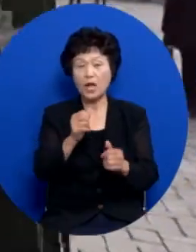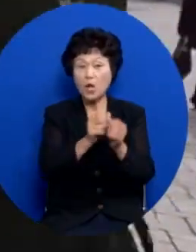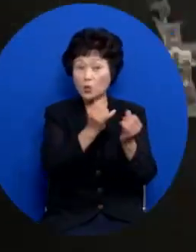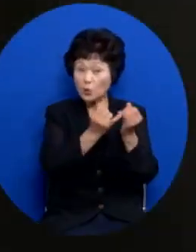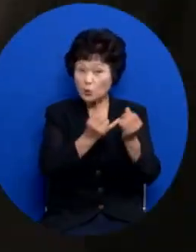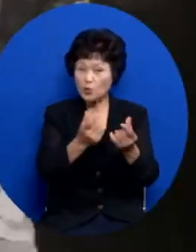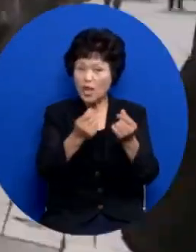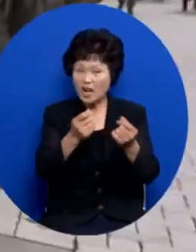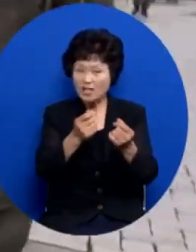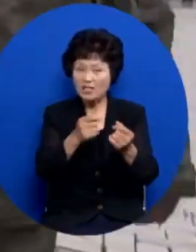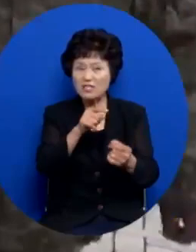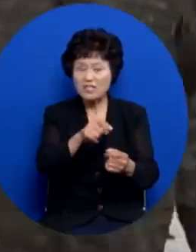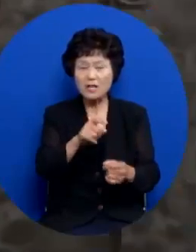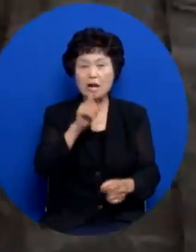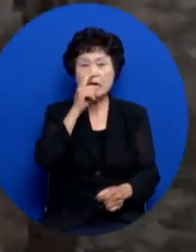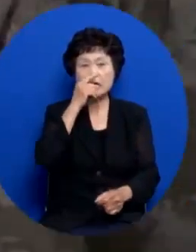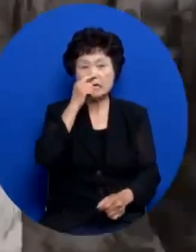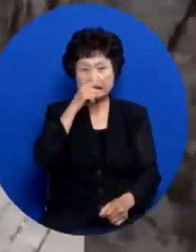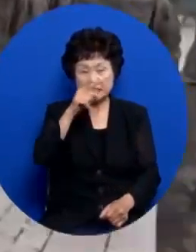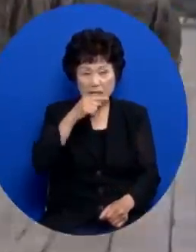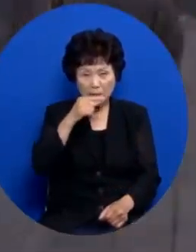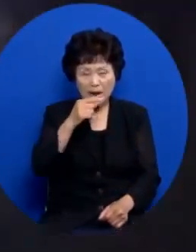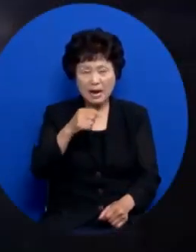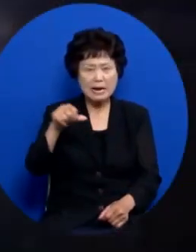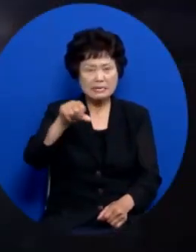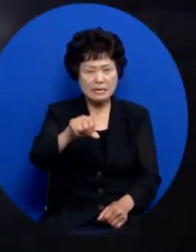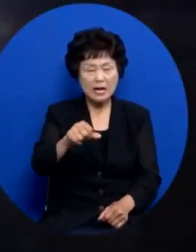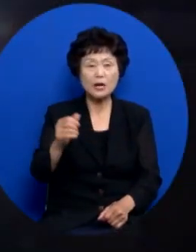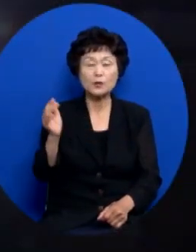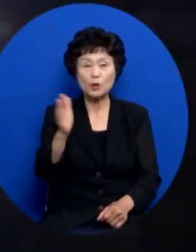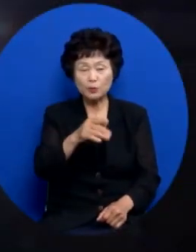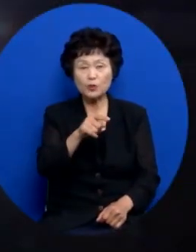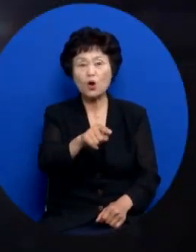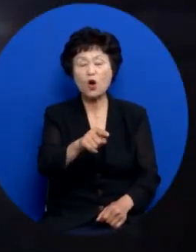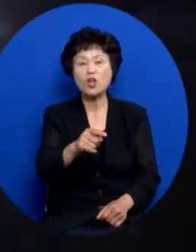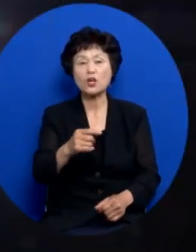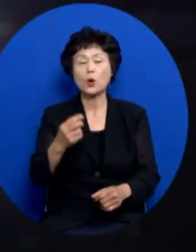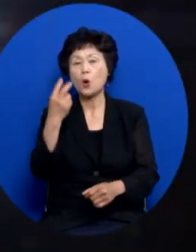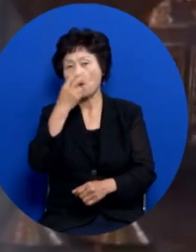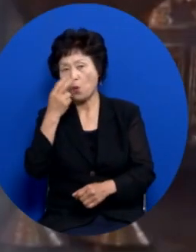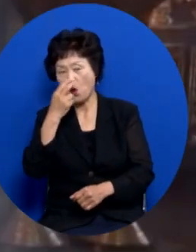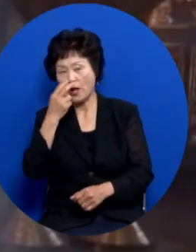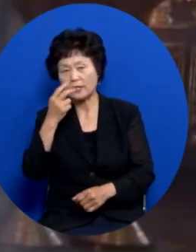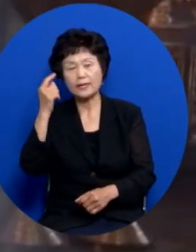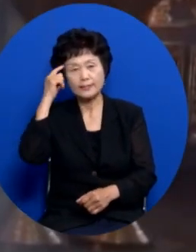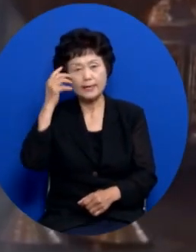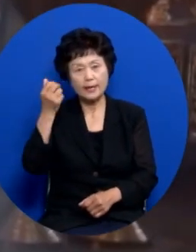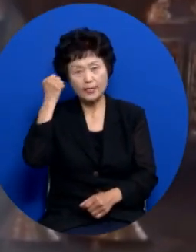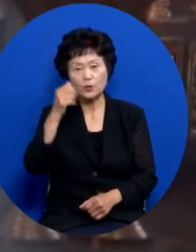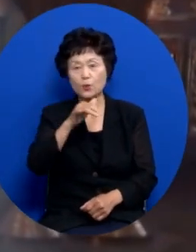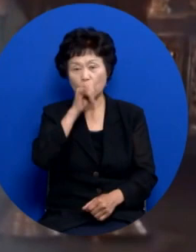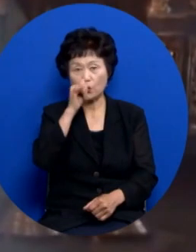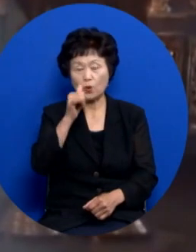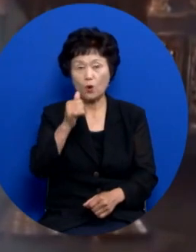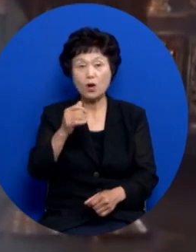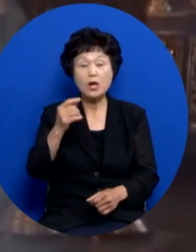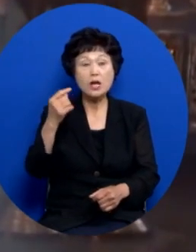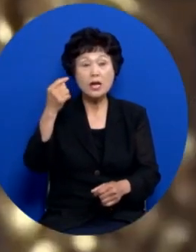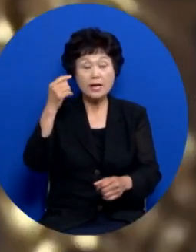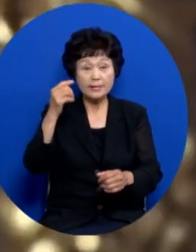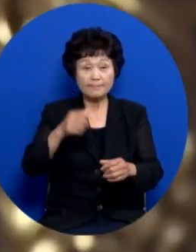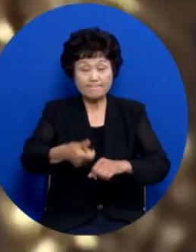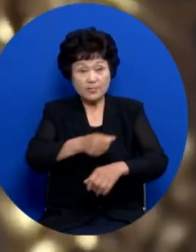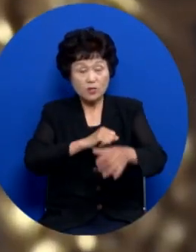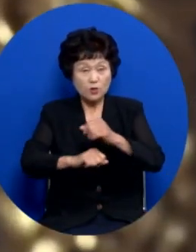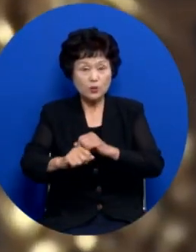서방의 재앙으로부터 러시아를 보호하는 성스러운 행위로 묘사했고, 군 복무는 복음주의적 사랑을 적극적으로 표현하는